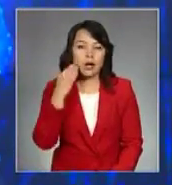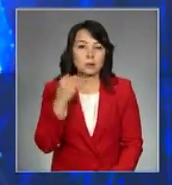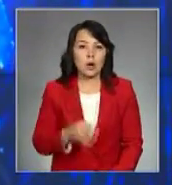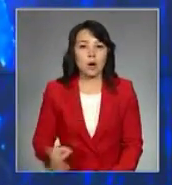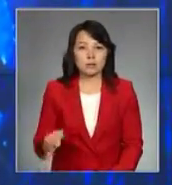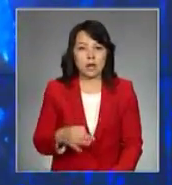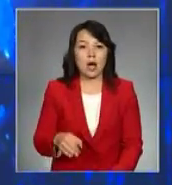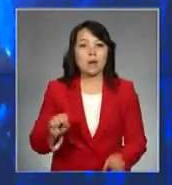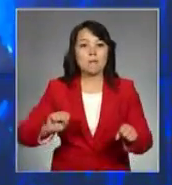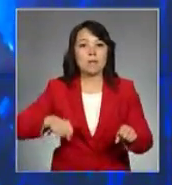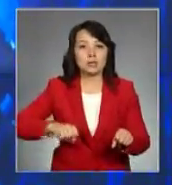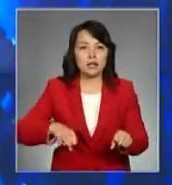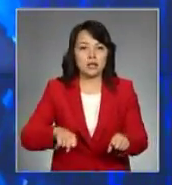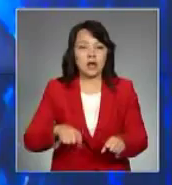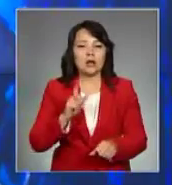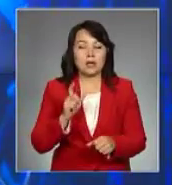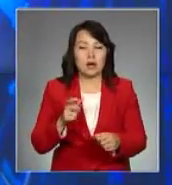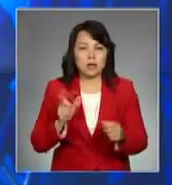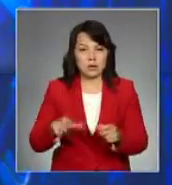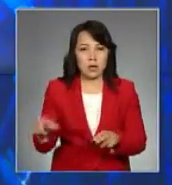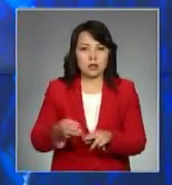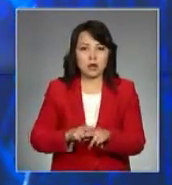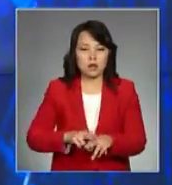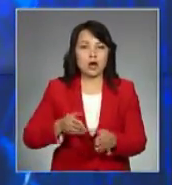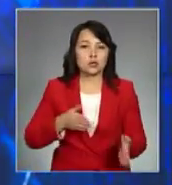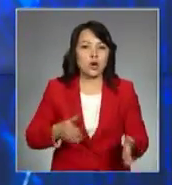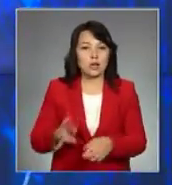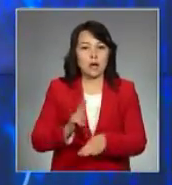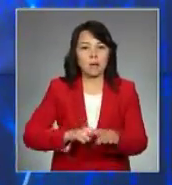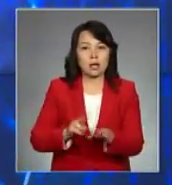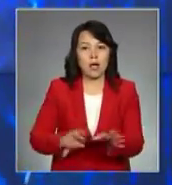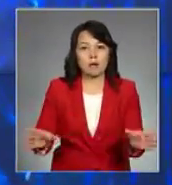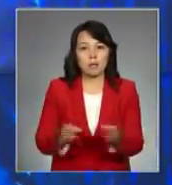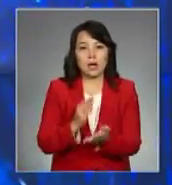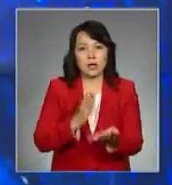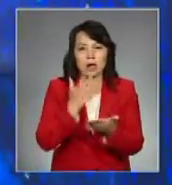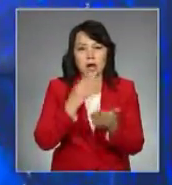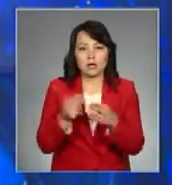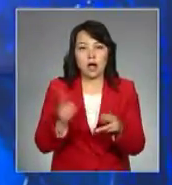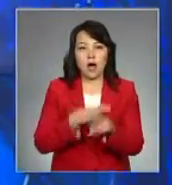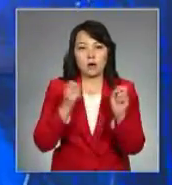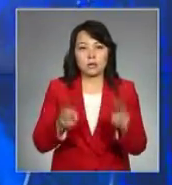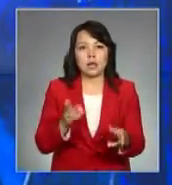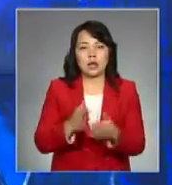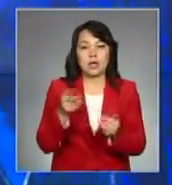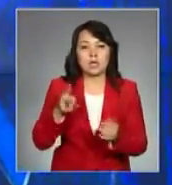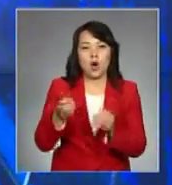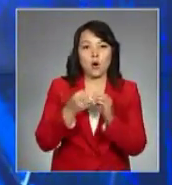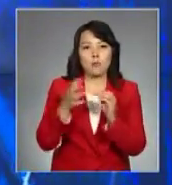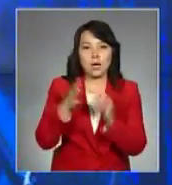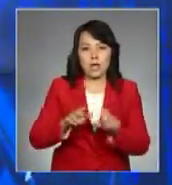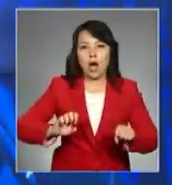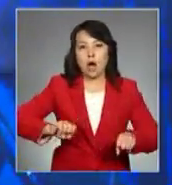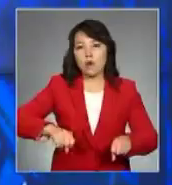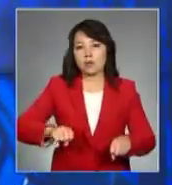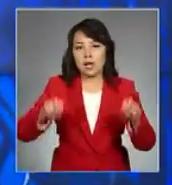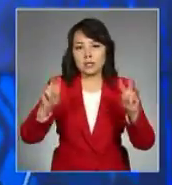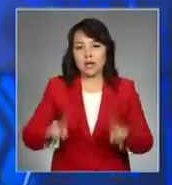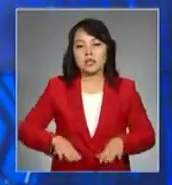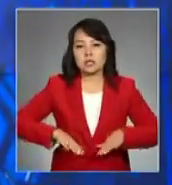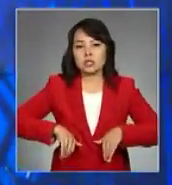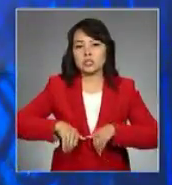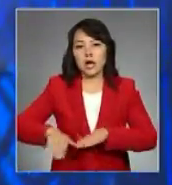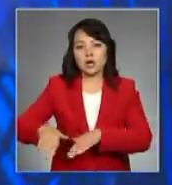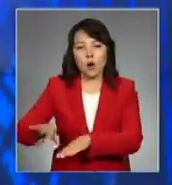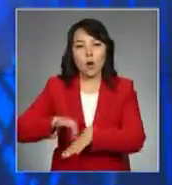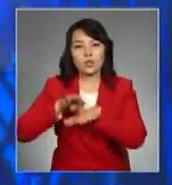Алматы облысындағы мотоцикл айдаушылар мен жол полицейлері бірлесіп жаздың қауіпсіз жолы 2015 деп аталатын мотошер ұйымдастырды.